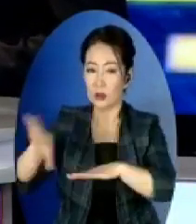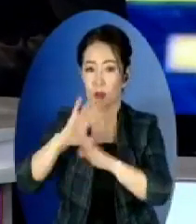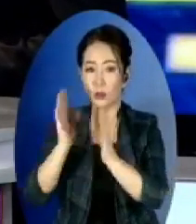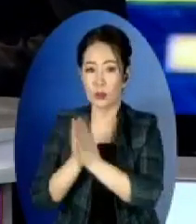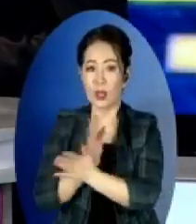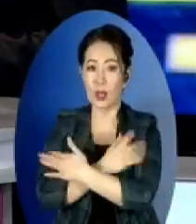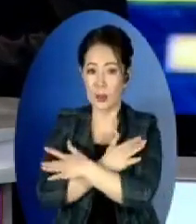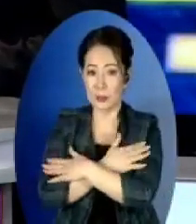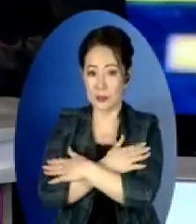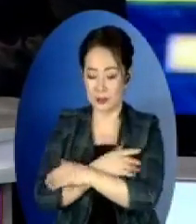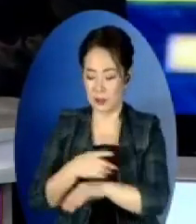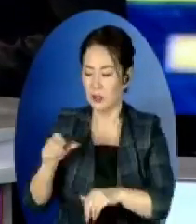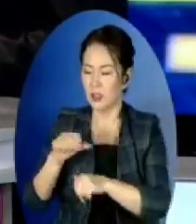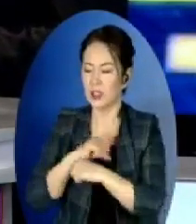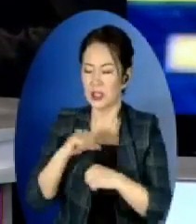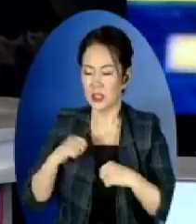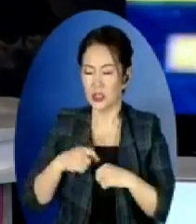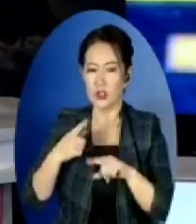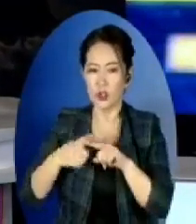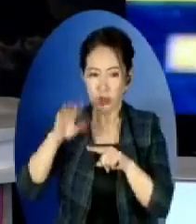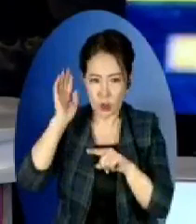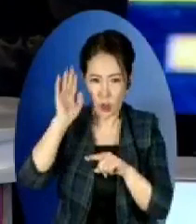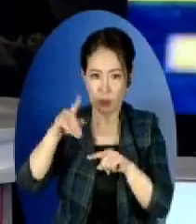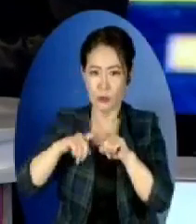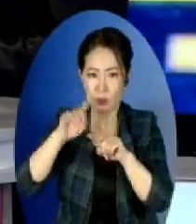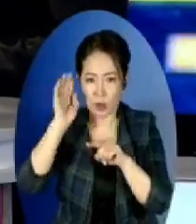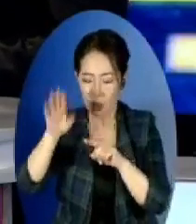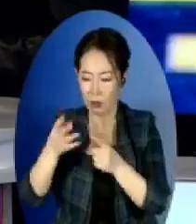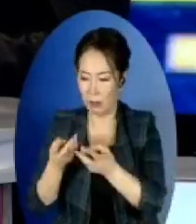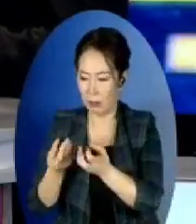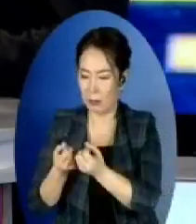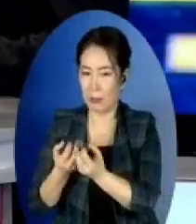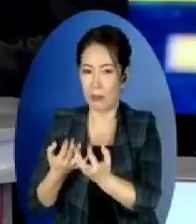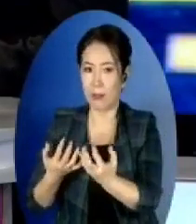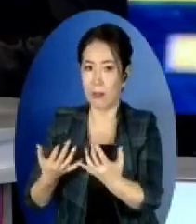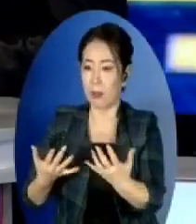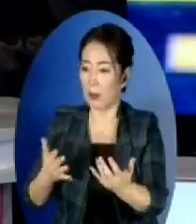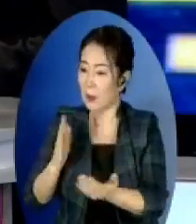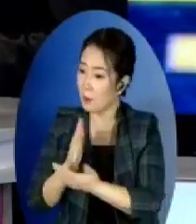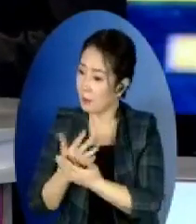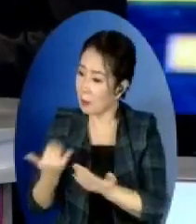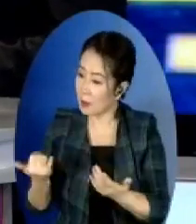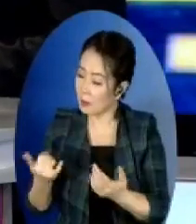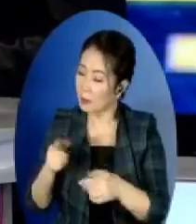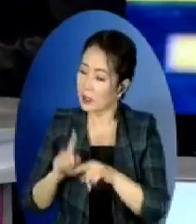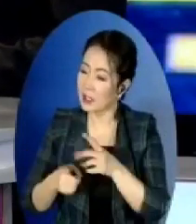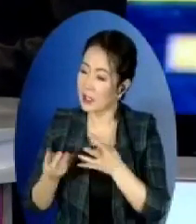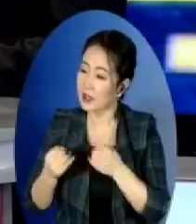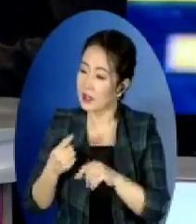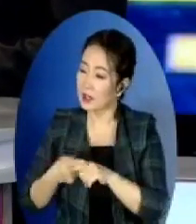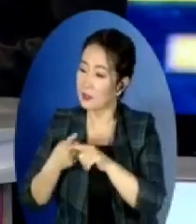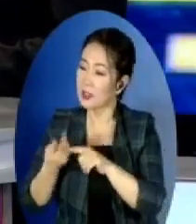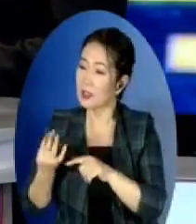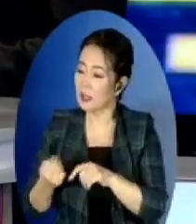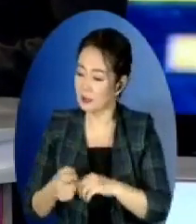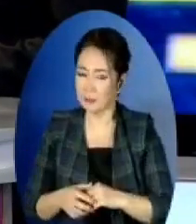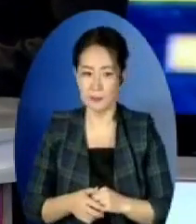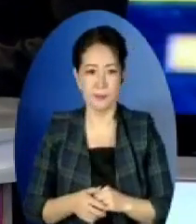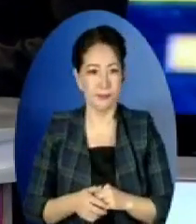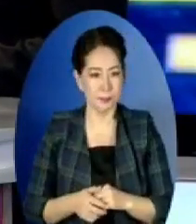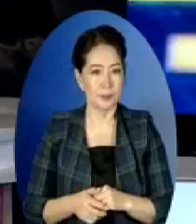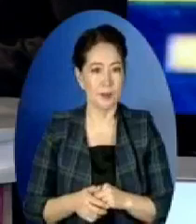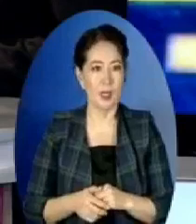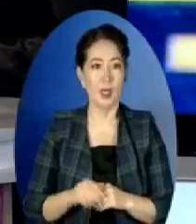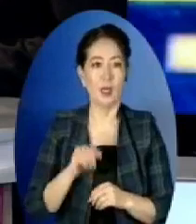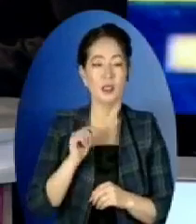амарчсан учраас бас иргэд өхөд орон нутгийг зорих хөдөлгөөн нэмэгдэж байгаа гэж бодчих л да. Ер нь яг нэмэгдэж байгаа нөх хэр их нэмэгдсэн байх л. Тэгэхээр